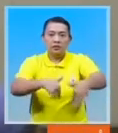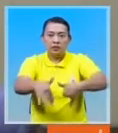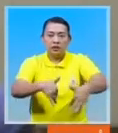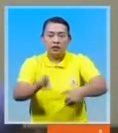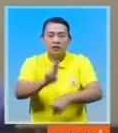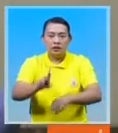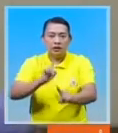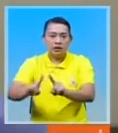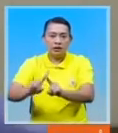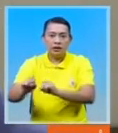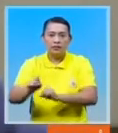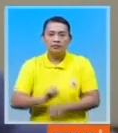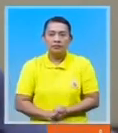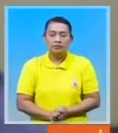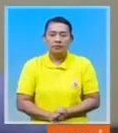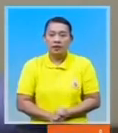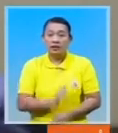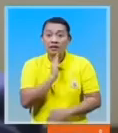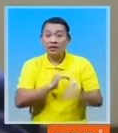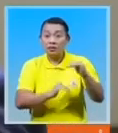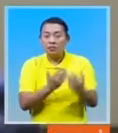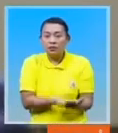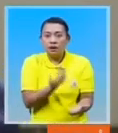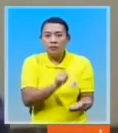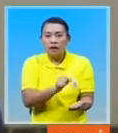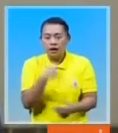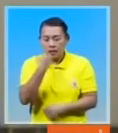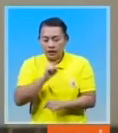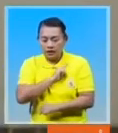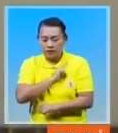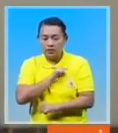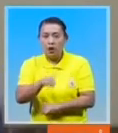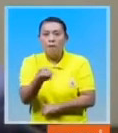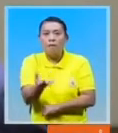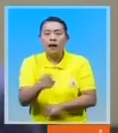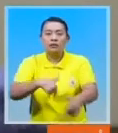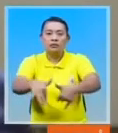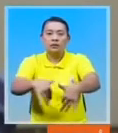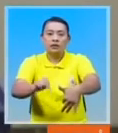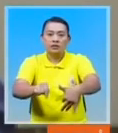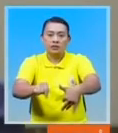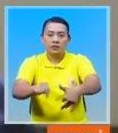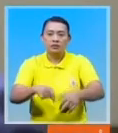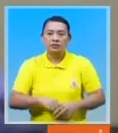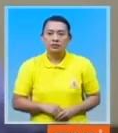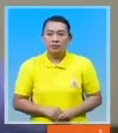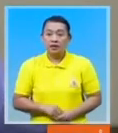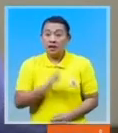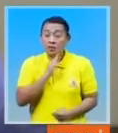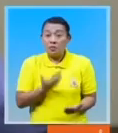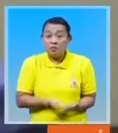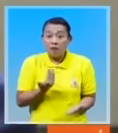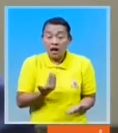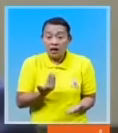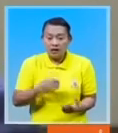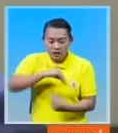ดังนั้นวันนี้ถ้าท่านตั้งสูงคนที่รับผิดชอบจริงๆแล้วก็คือประชาชนแต่อย่าลืมนะครับถ้าแพงแล้วเนี่ยถ้าธุรกิ